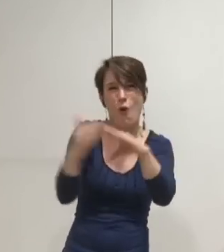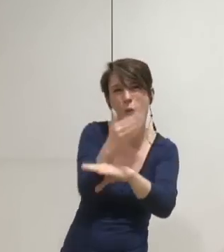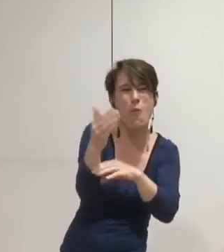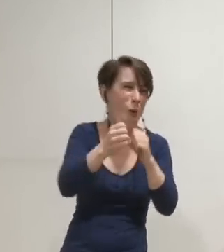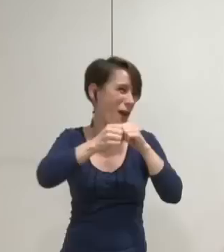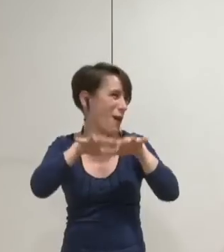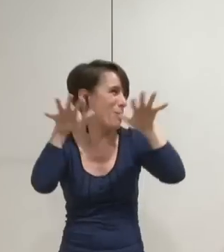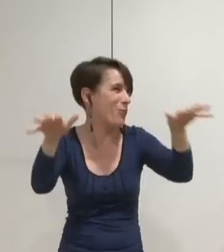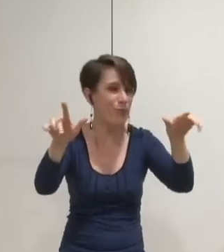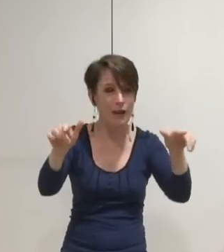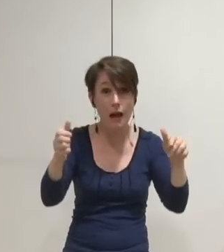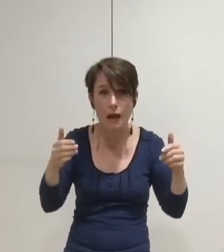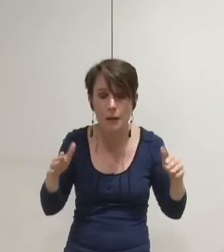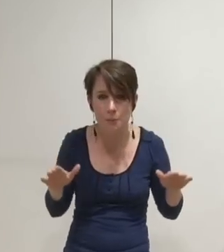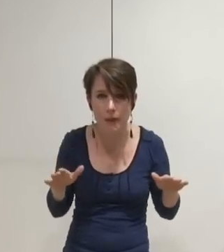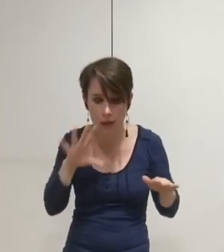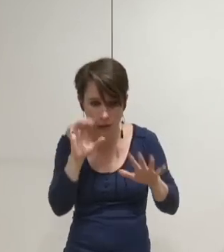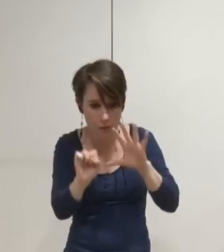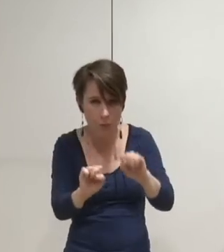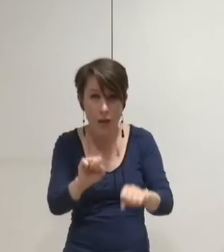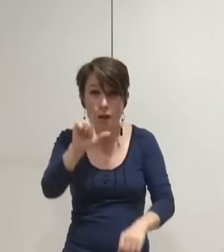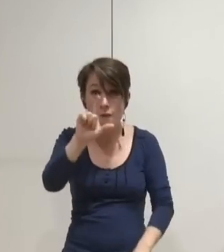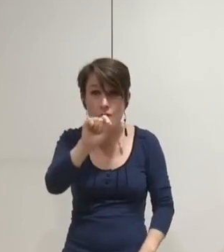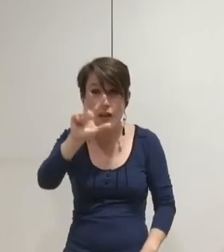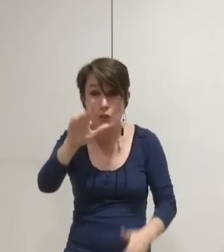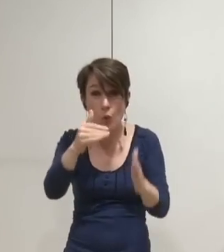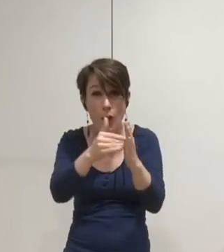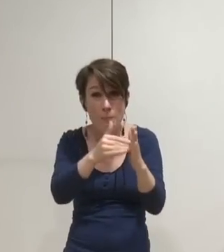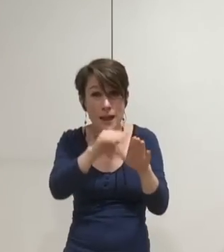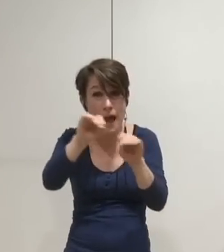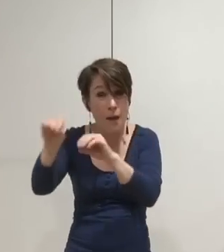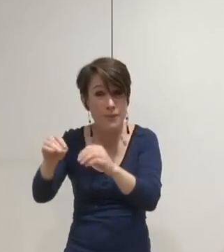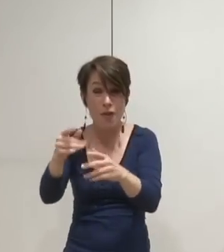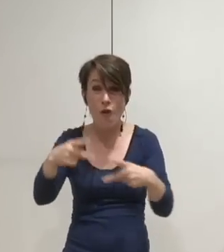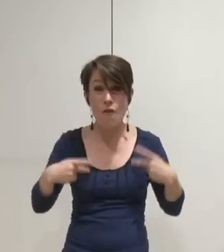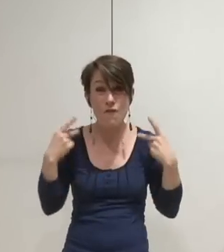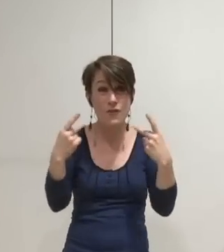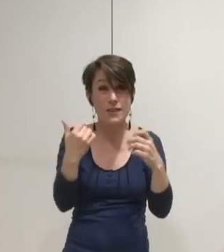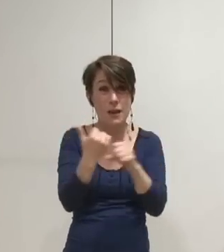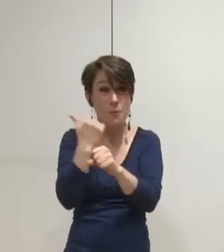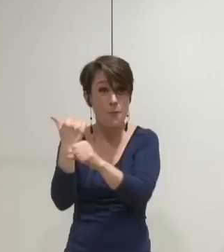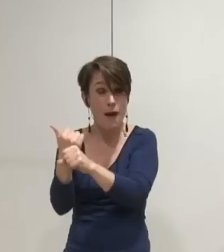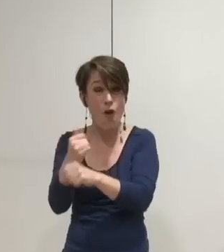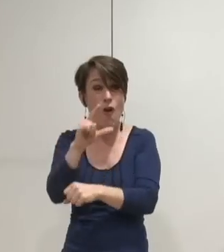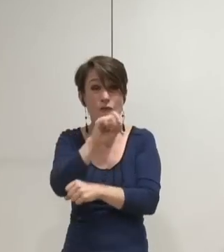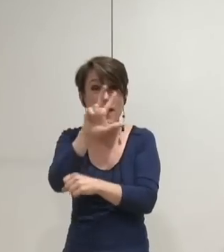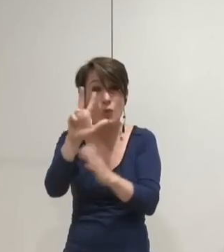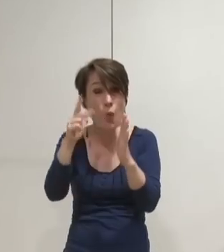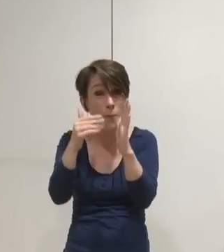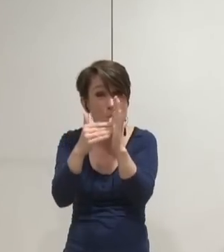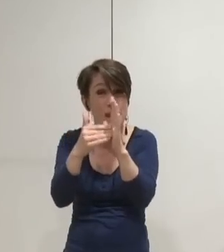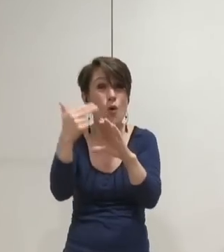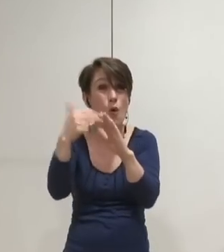rend compte que 23000 habitants vivent avec moins de 990 € par an en dessous du seuil de